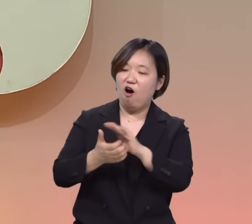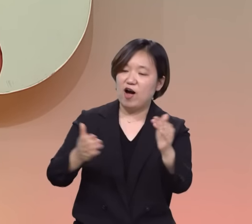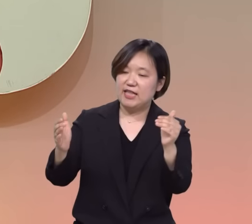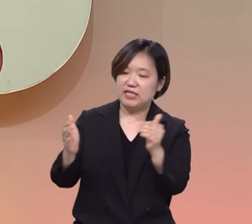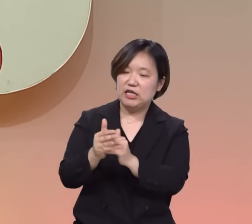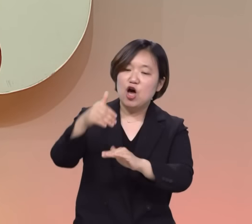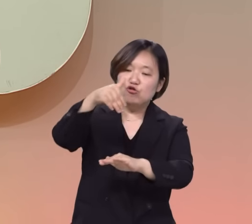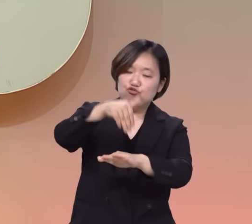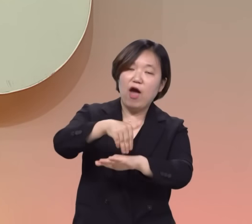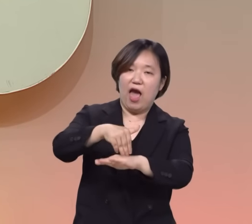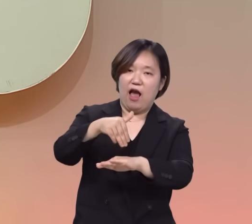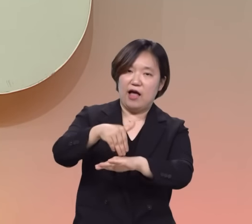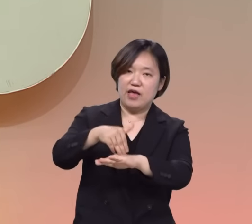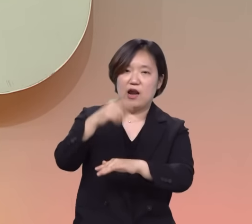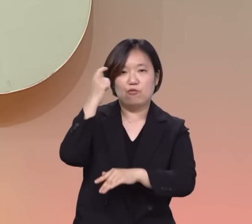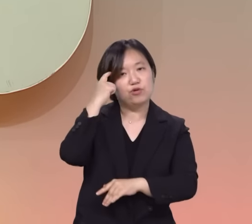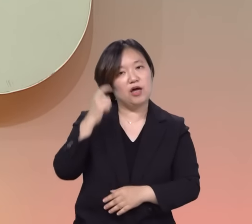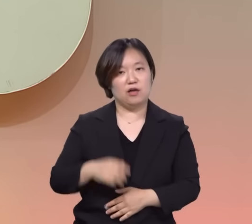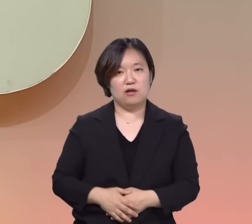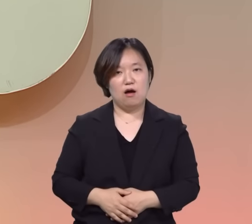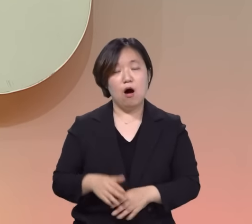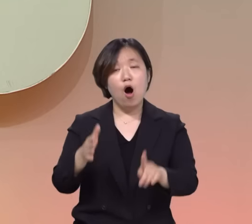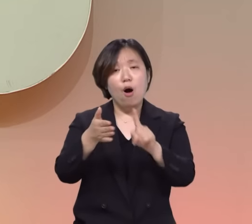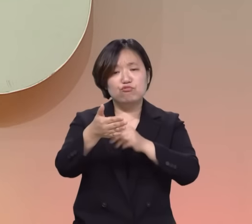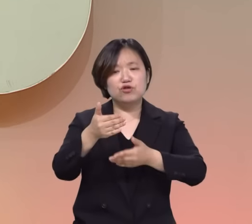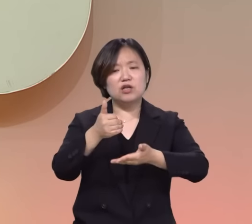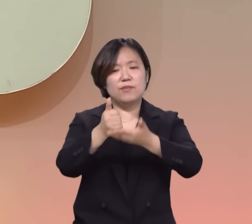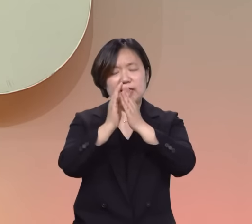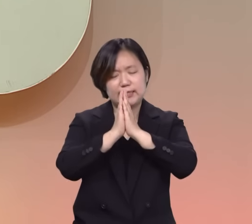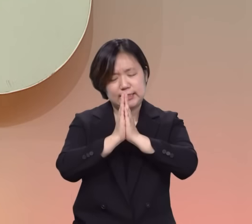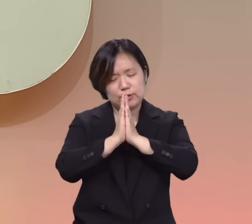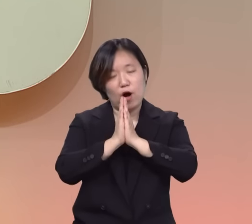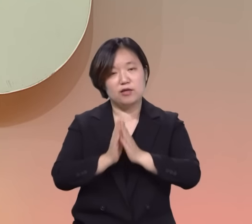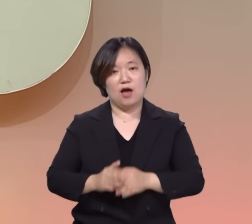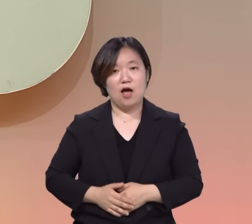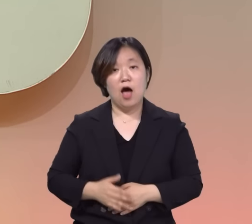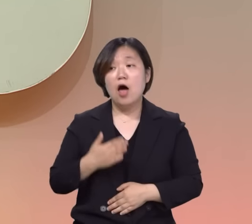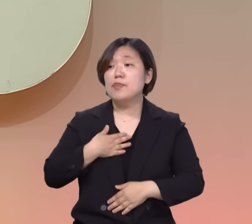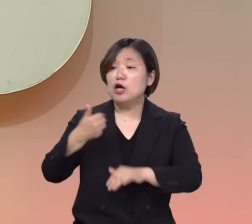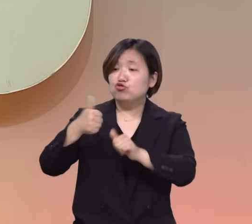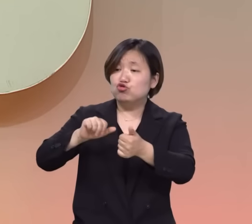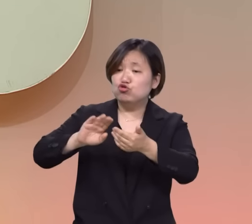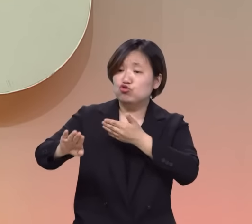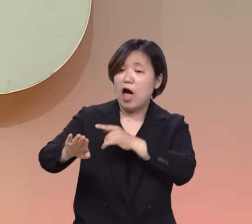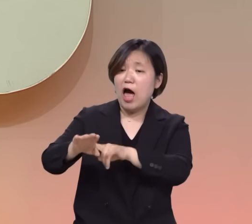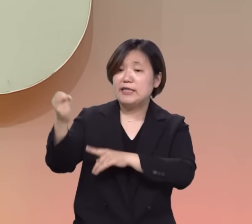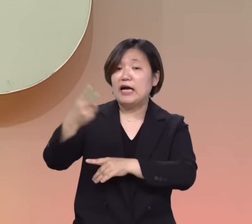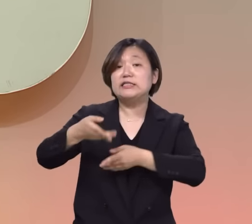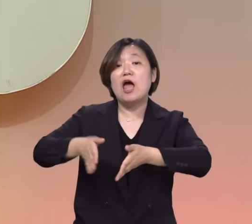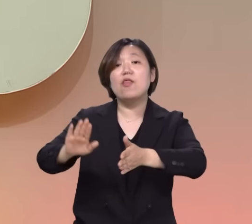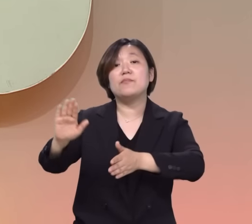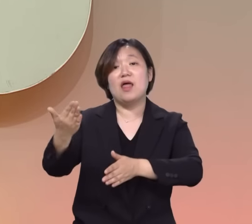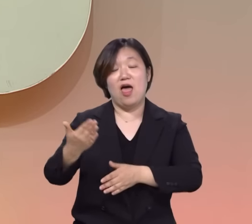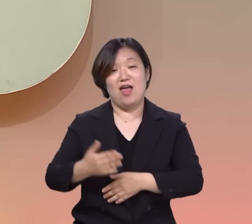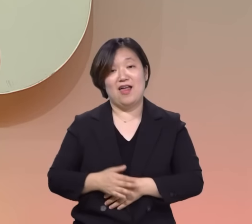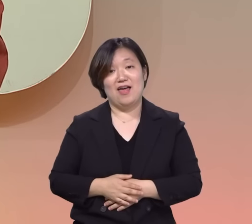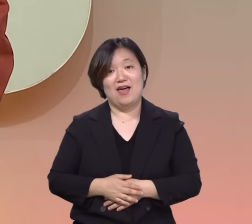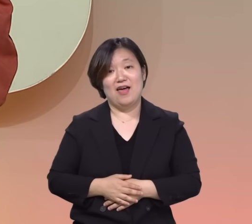죽자 죽더라도 부처님께 기도하다 죽자 뭐 까짓껏 죽으면 다음 생에 또 태어나면